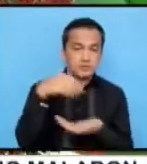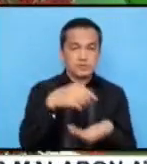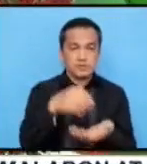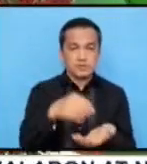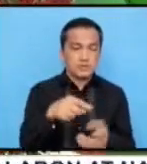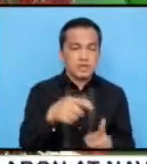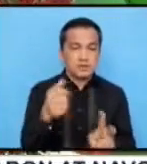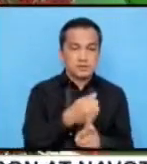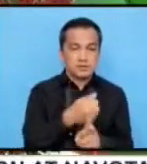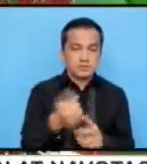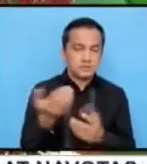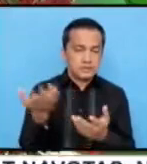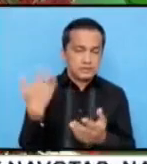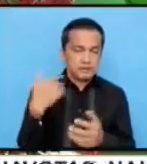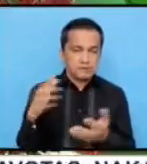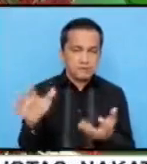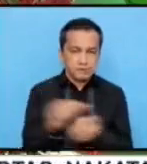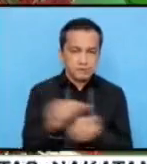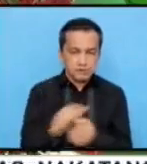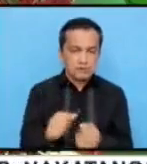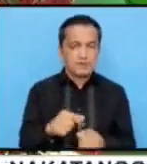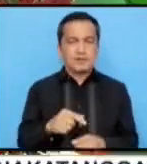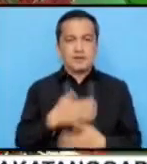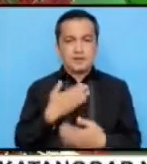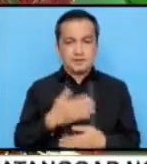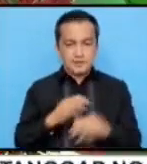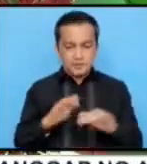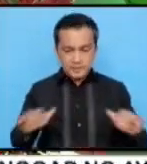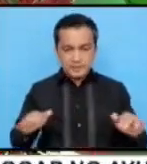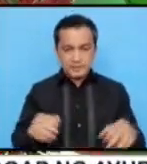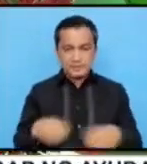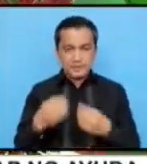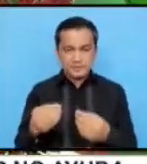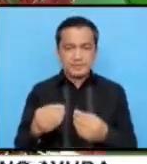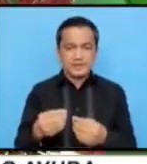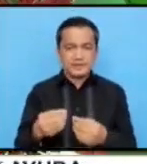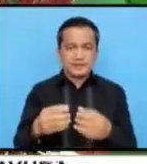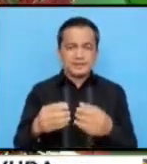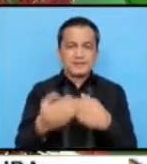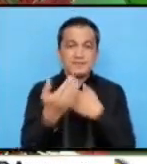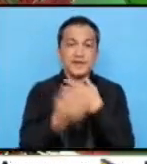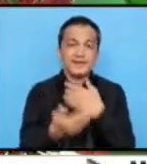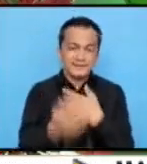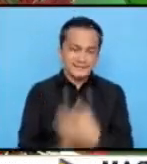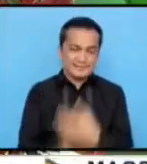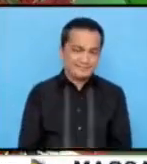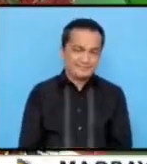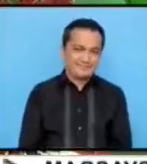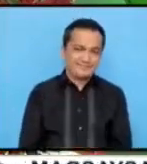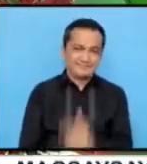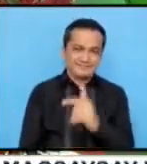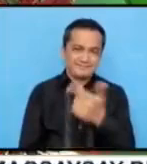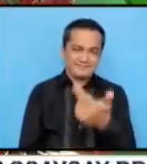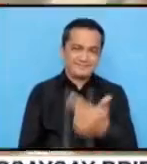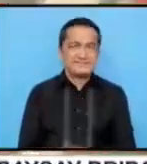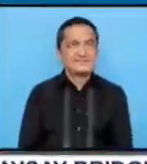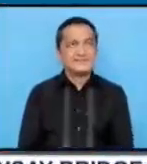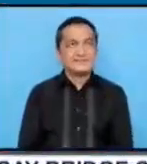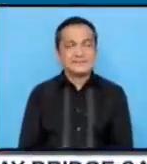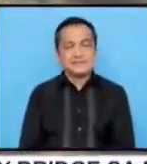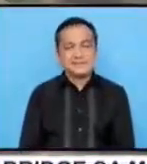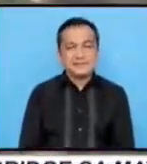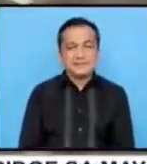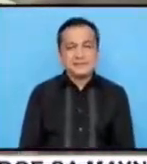nagdaang kalamidad, tuwang-tuwa rin ang mga batang nabigyan naman ng Nutriban. Si Luis Arispe sa detalye, Rise and Shine, Luisa.